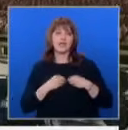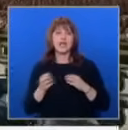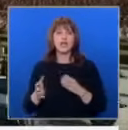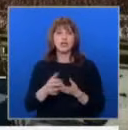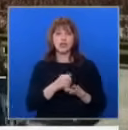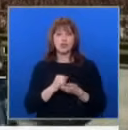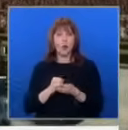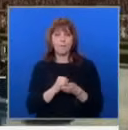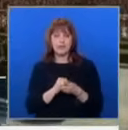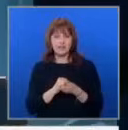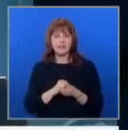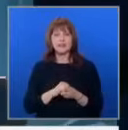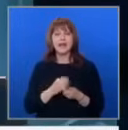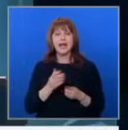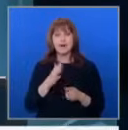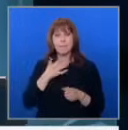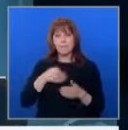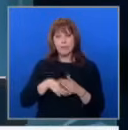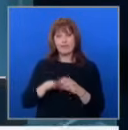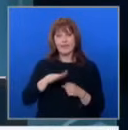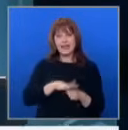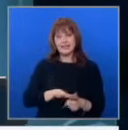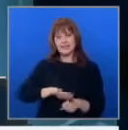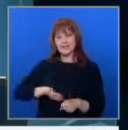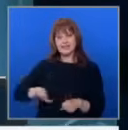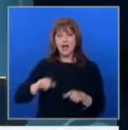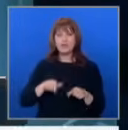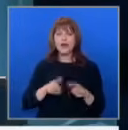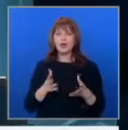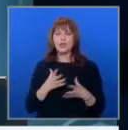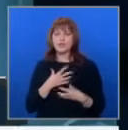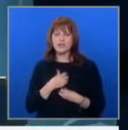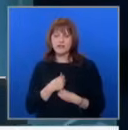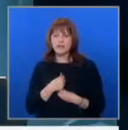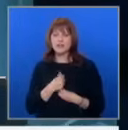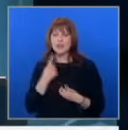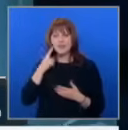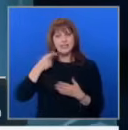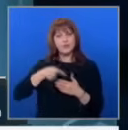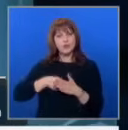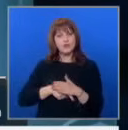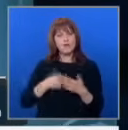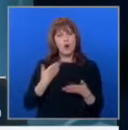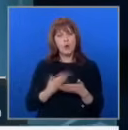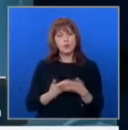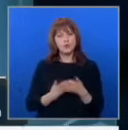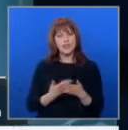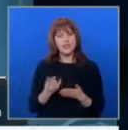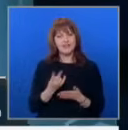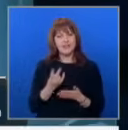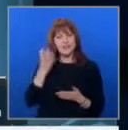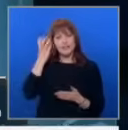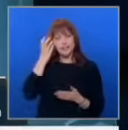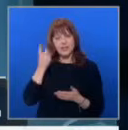обединят срещу натиска на Запада. Това, което ни тревожи, е задълбочаването на отношенията между тези две страни. И не само